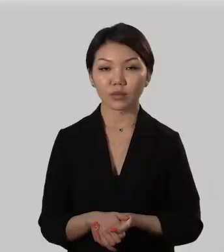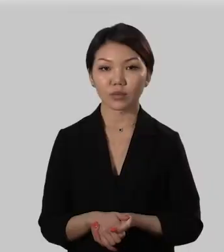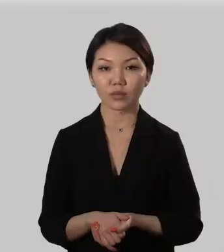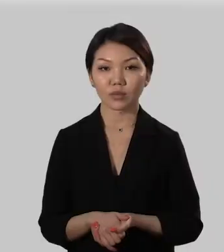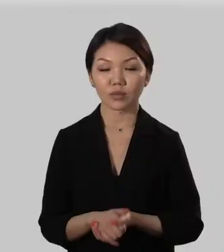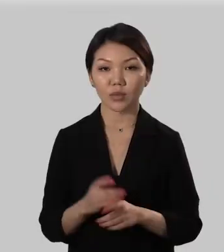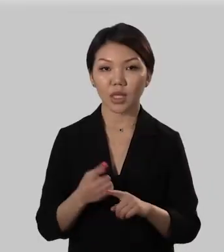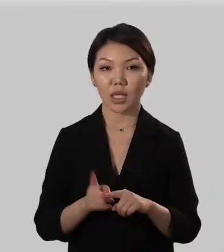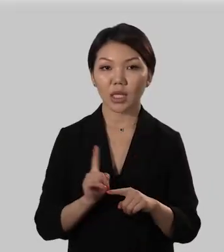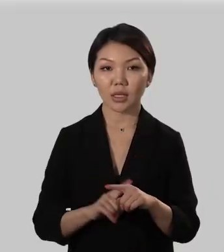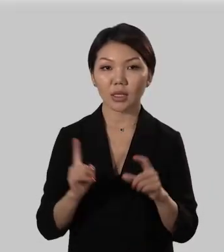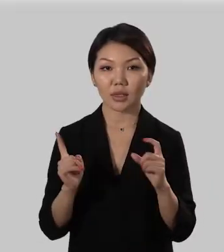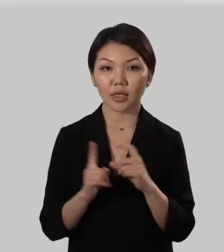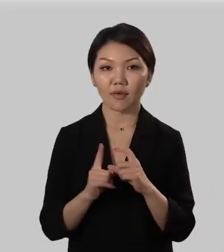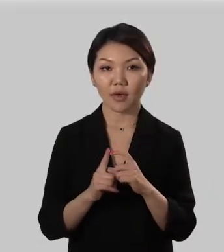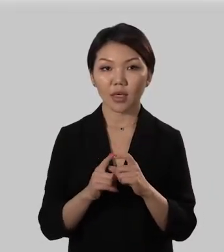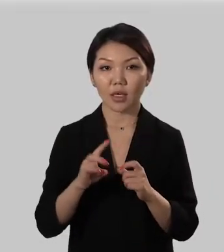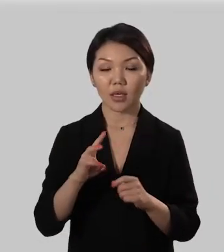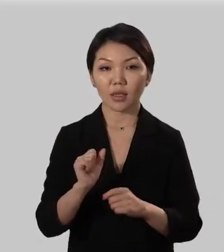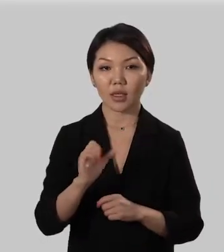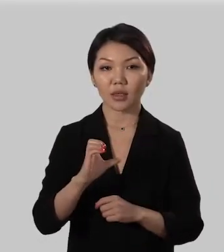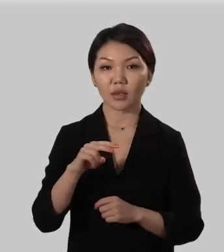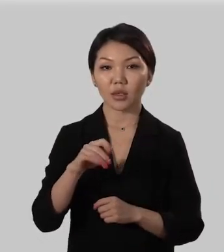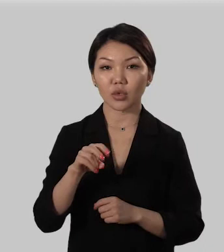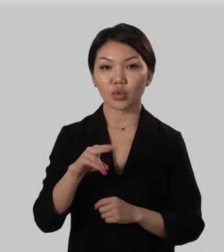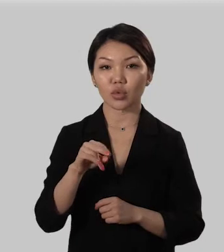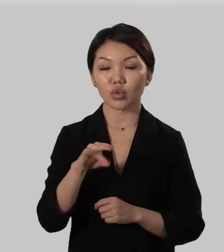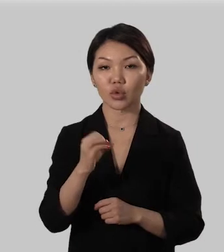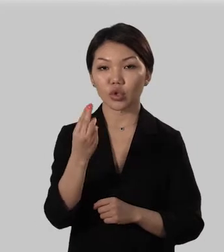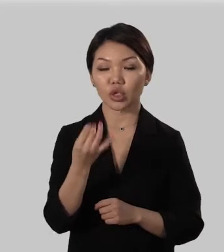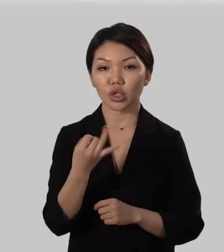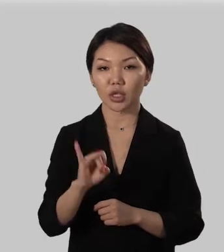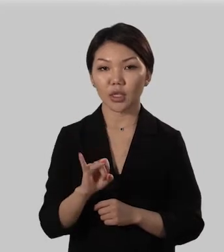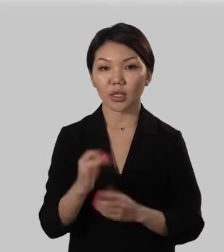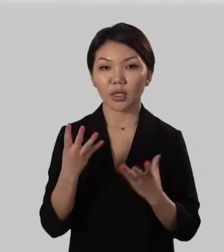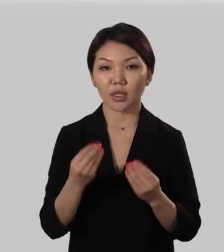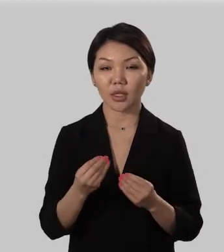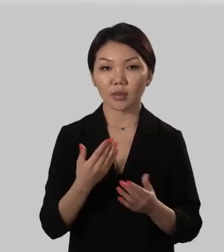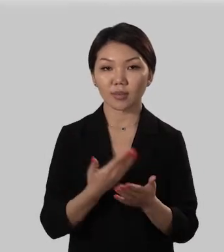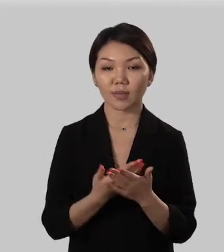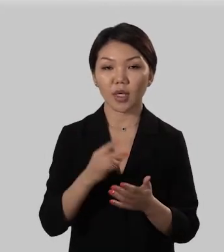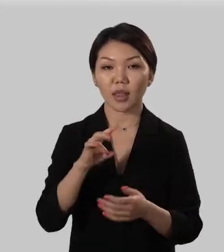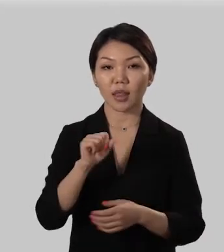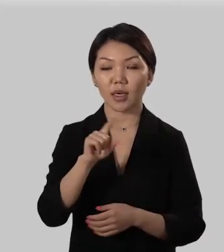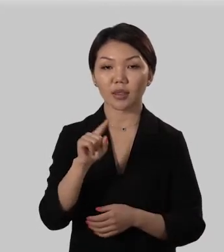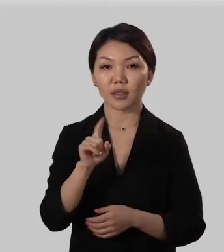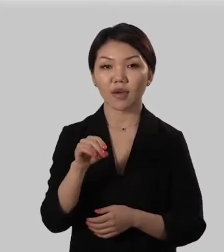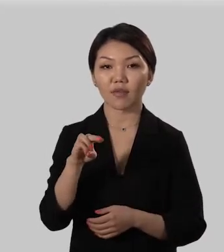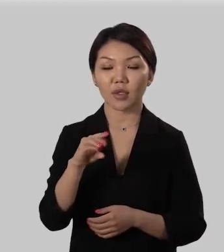это слова на следующий день на завтра вполне